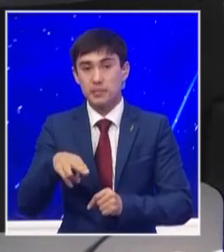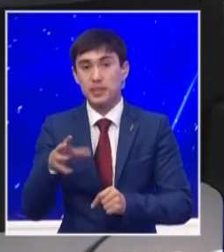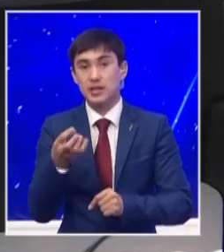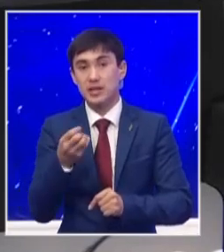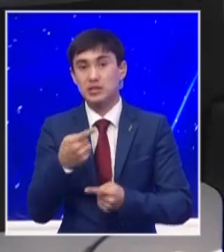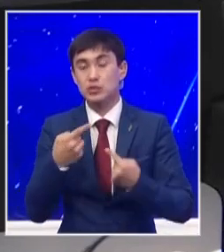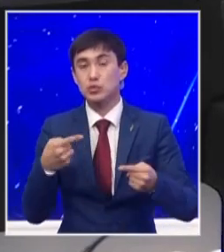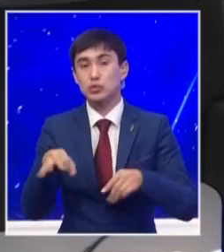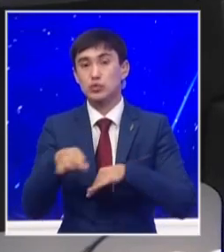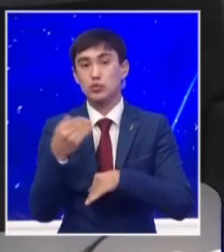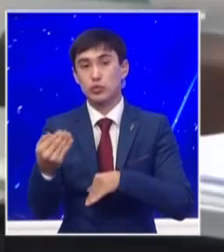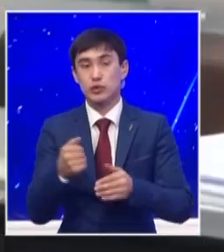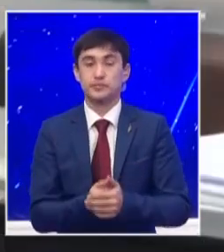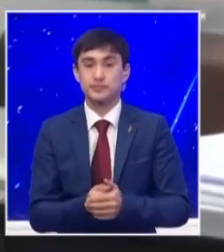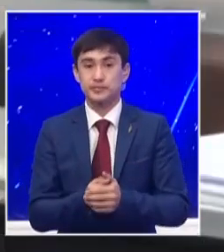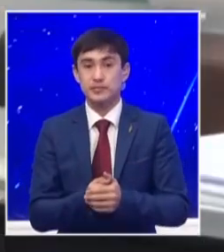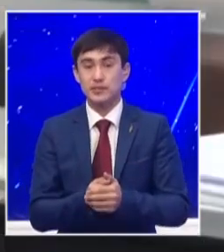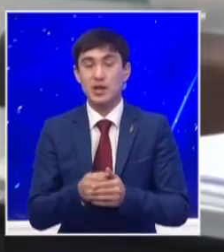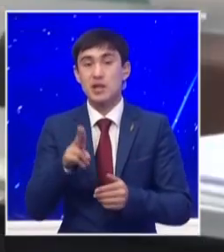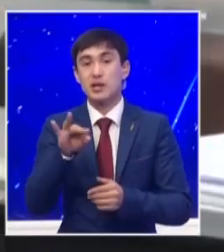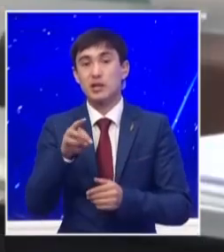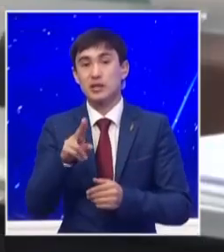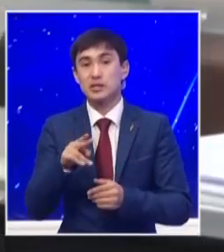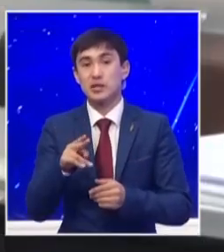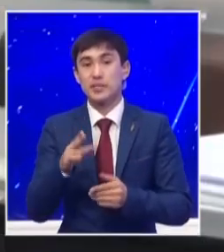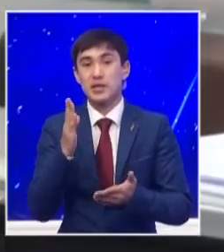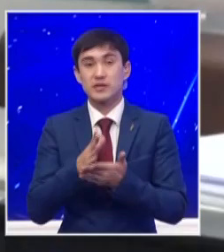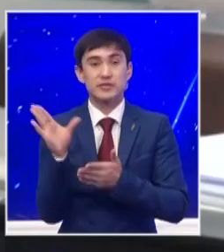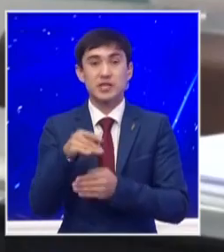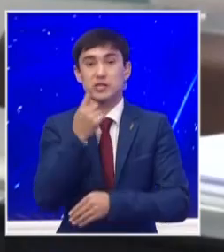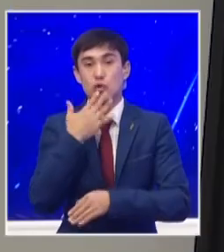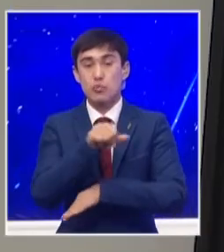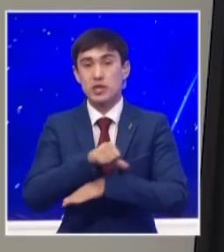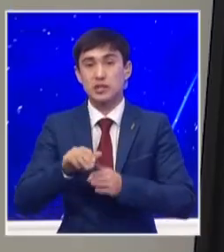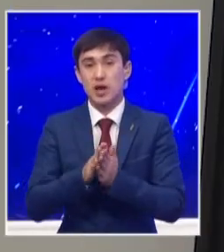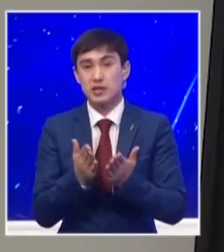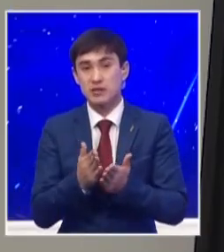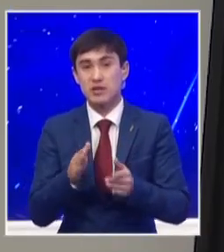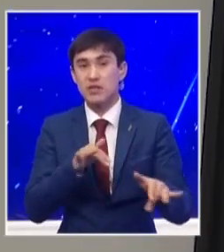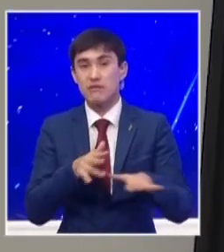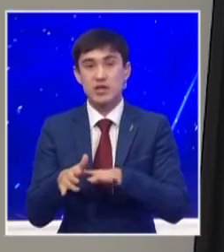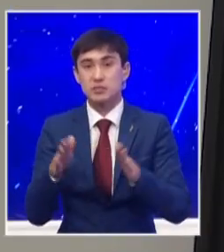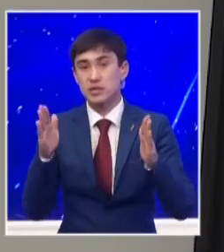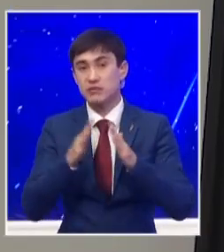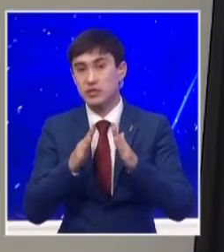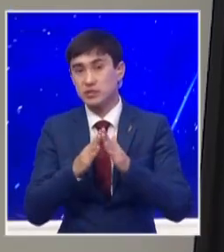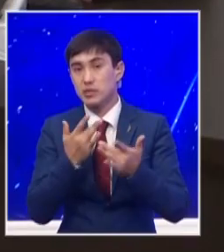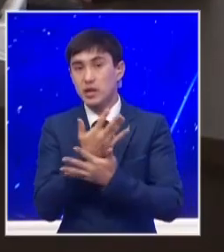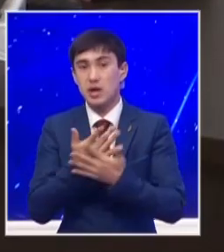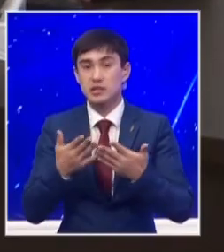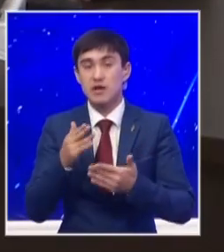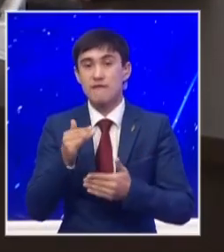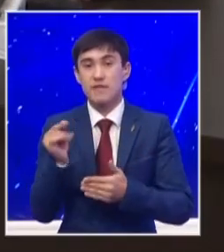предприниматели а также их супруги в декларации отражаются все зарубежные активы движимое недвижимое имущество